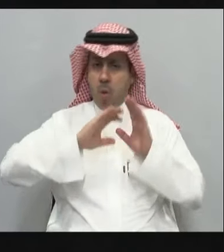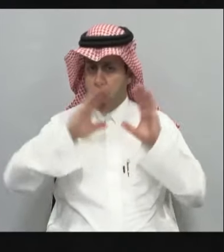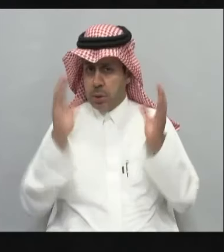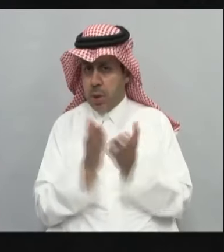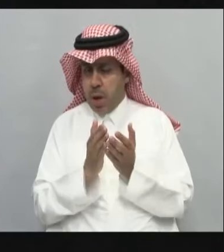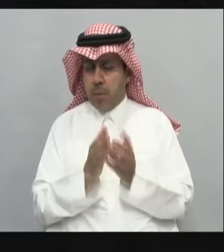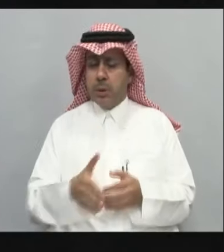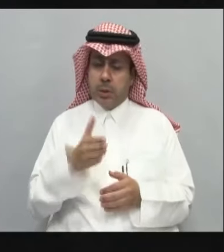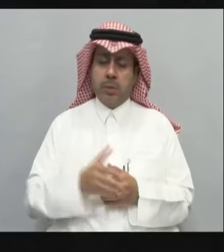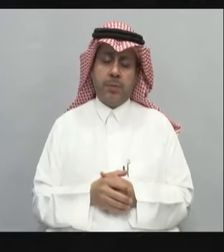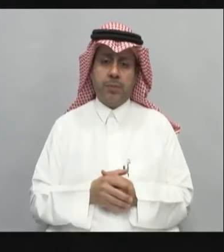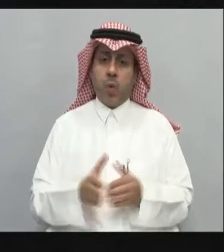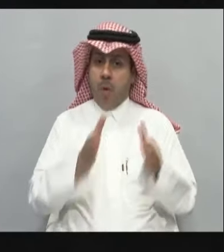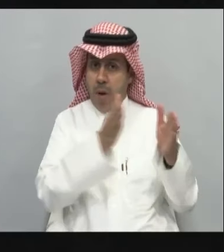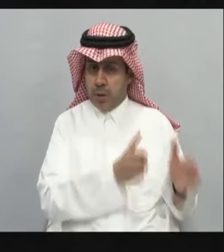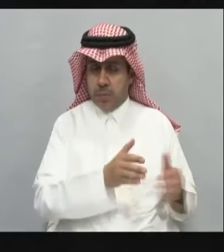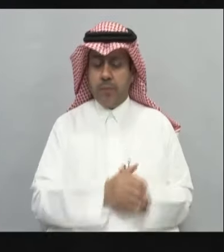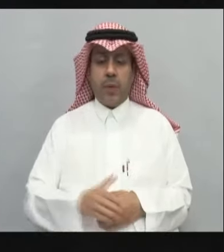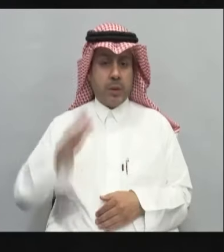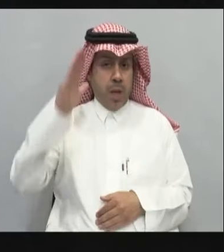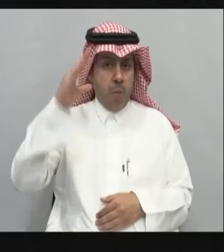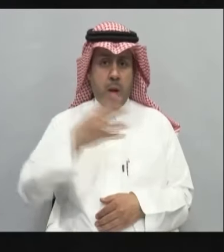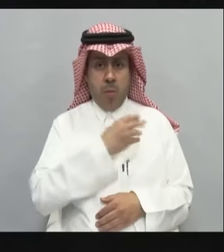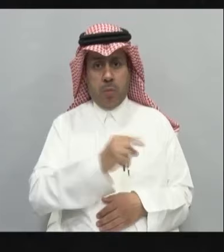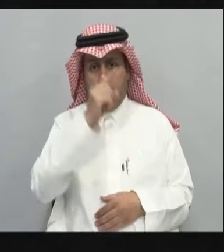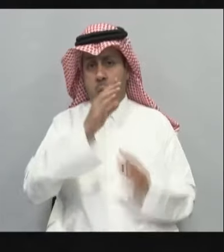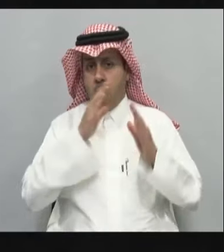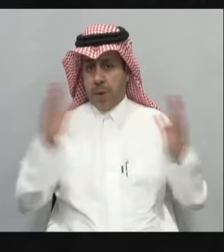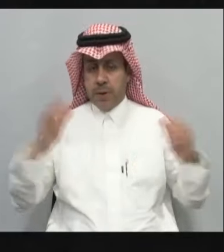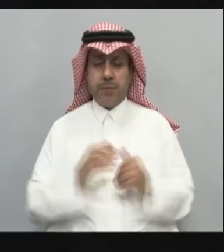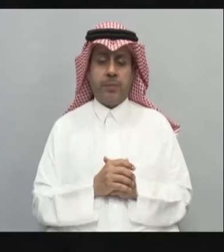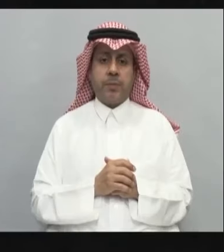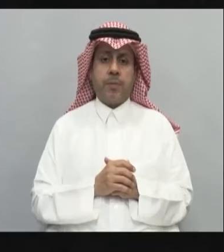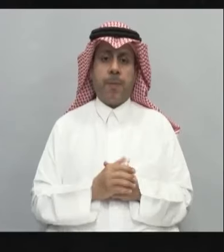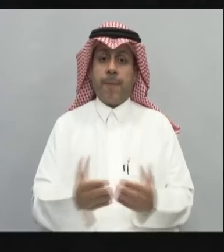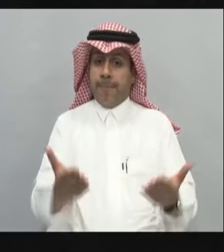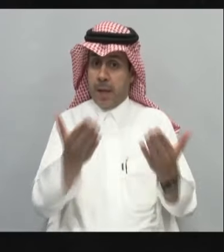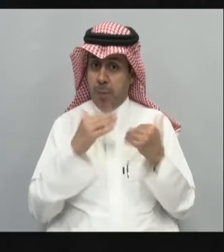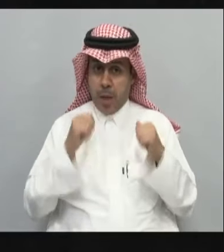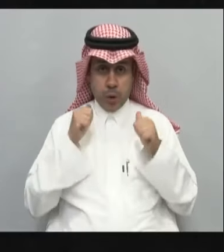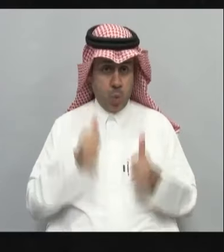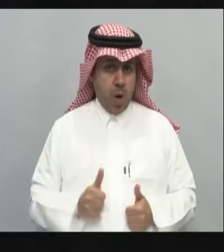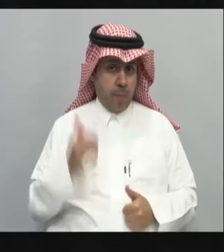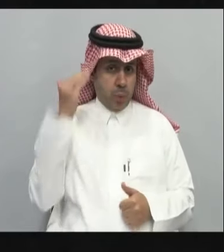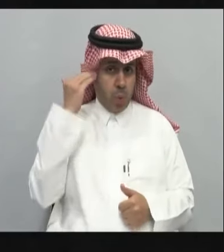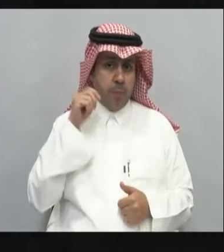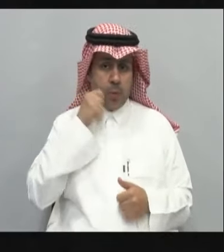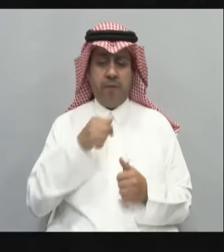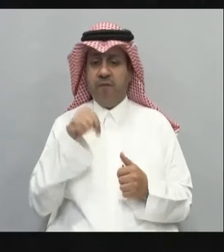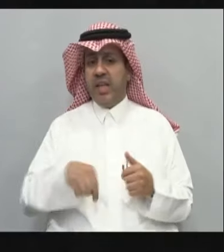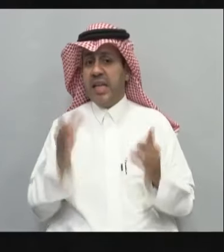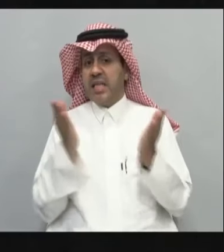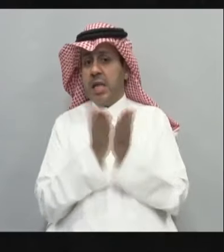اجمعين وبعد السلام عليكم ورحمه الله وبركاته حياكم الله ابنائي الطلاب بناتي الطالبات في درس